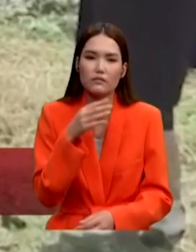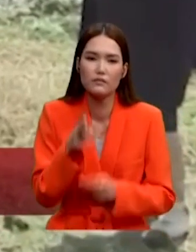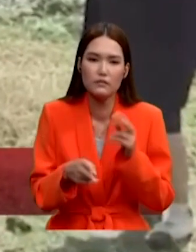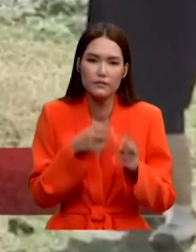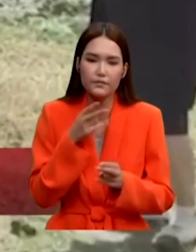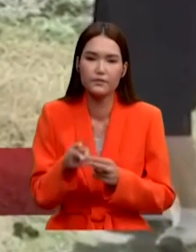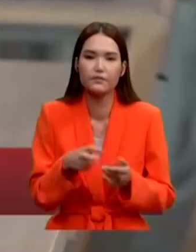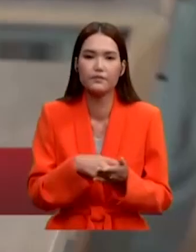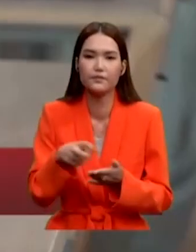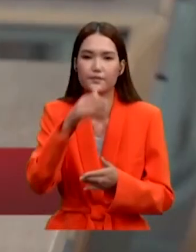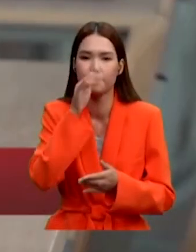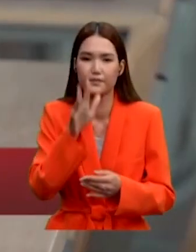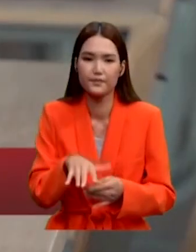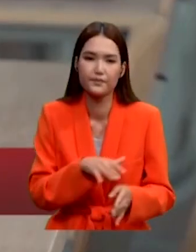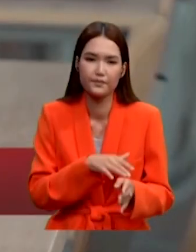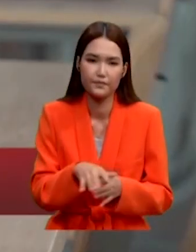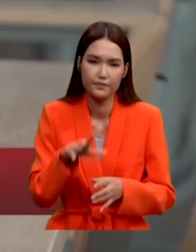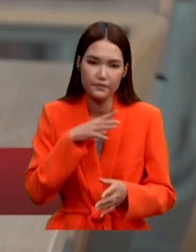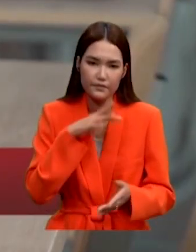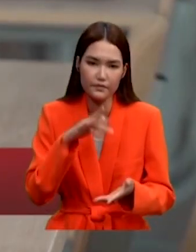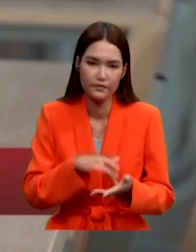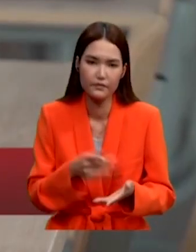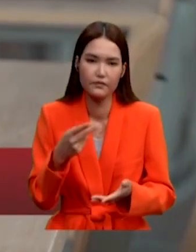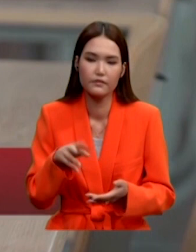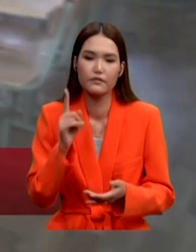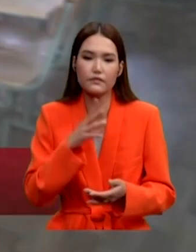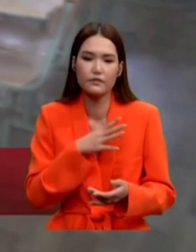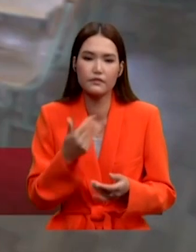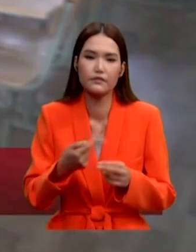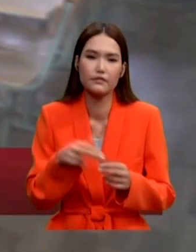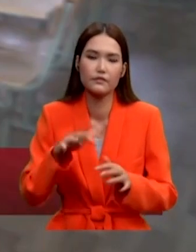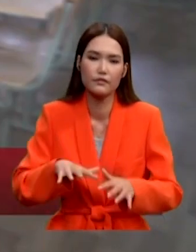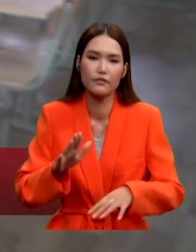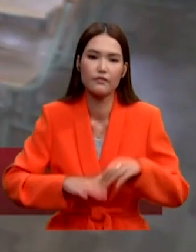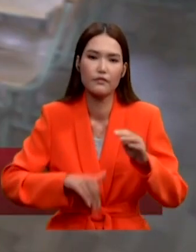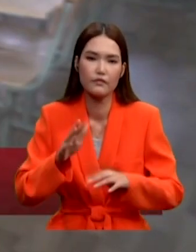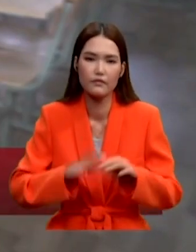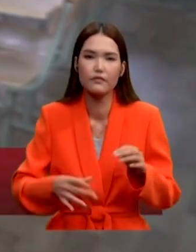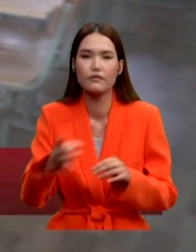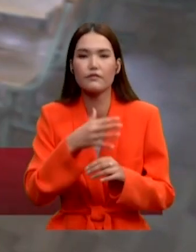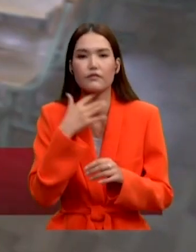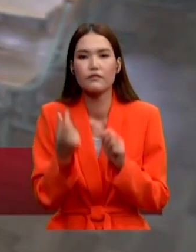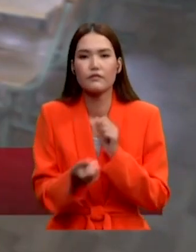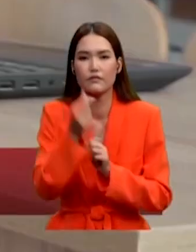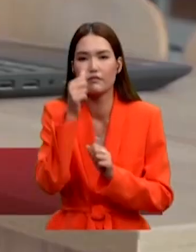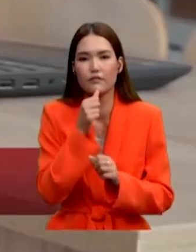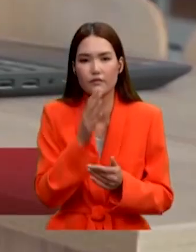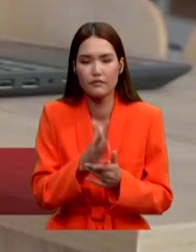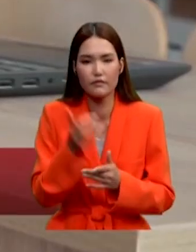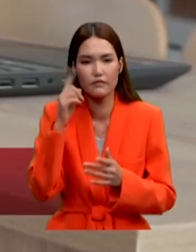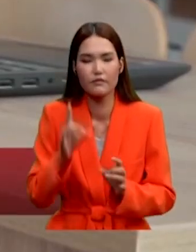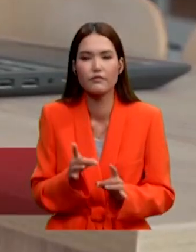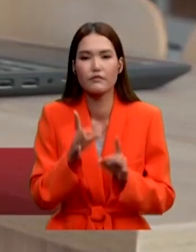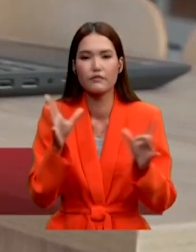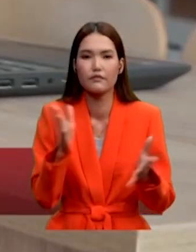электронные письма от областного центра. В самой школе интернет есть, но трафика в 10 гигабайт в месяц хватает лишь на 3 дня.